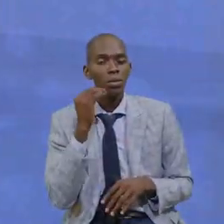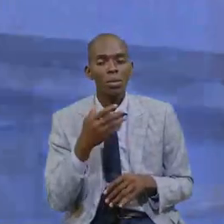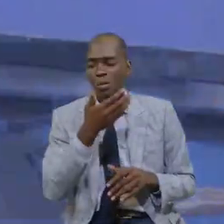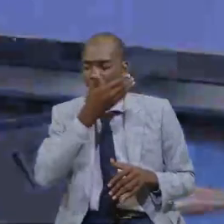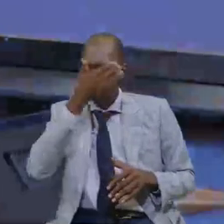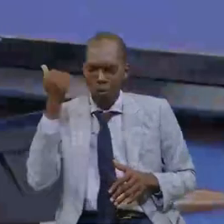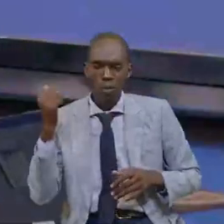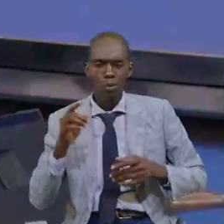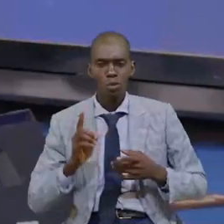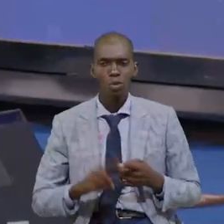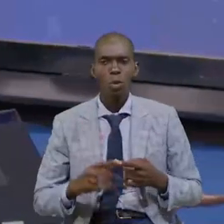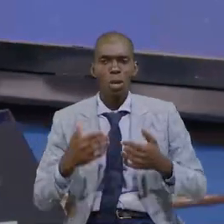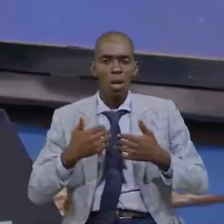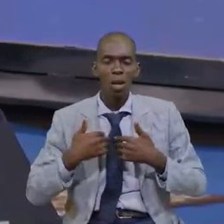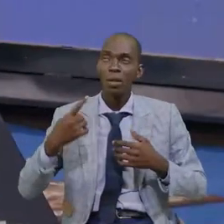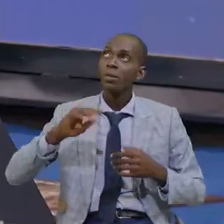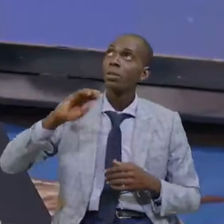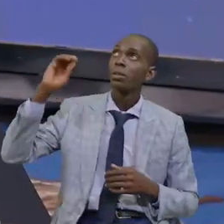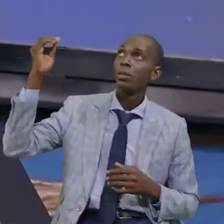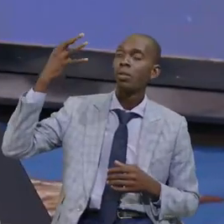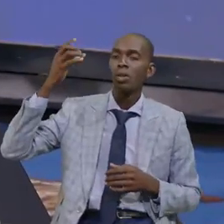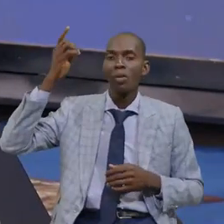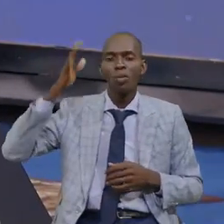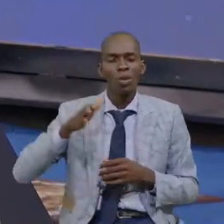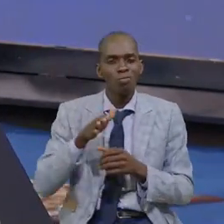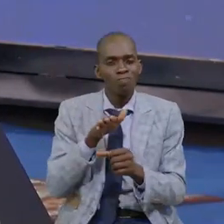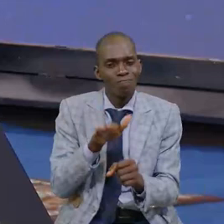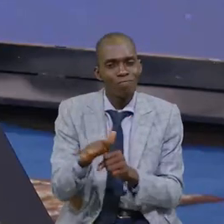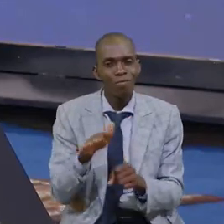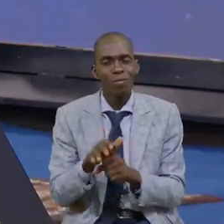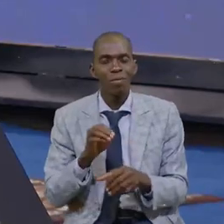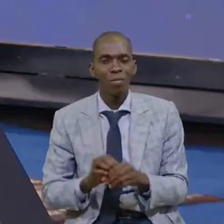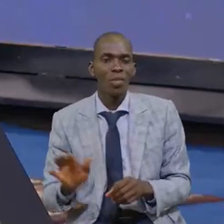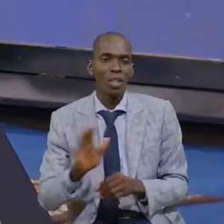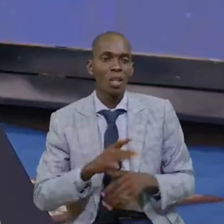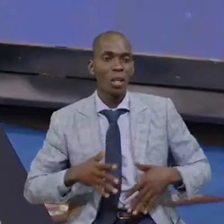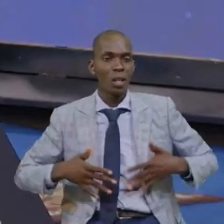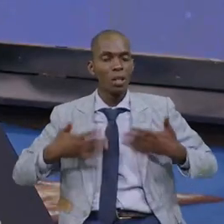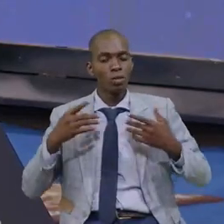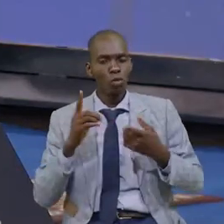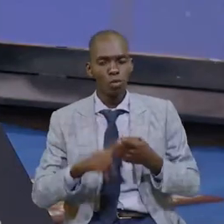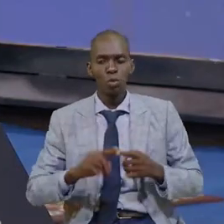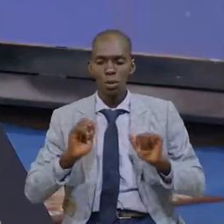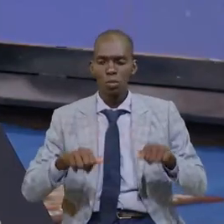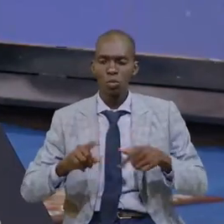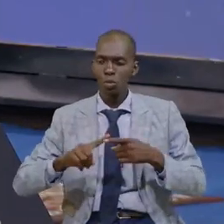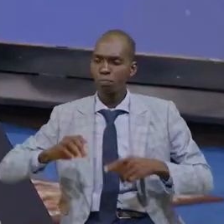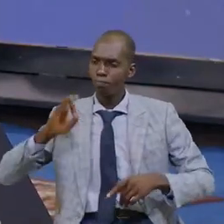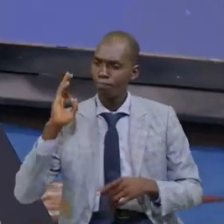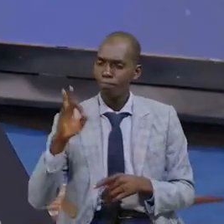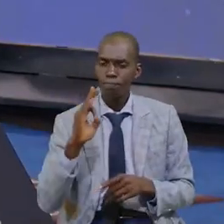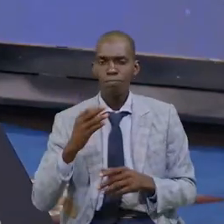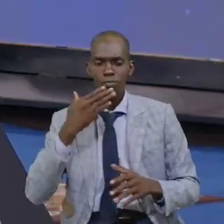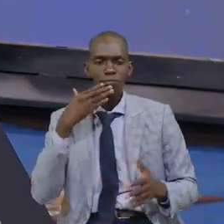oublient d'avoir la grâce de Dieu suffisante dans leur vie pour